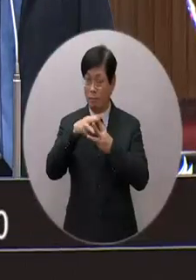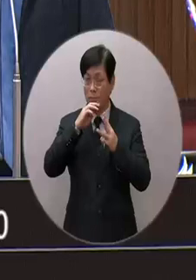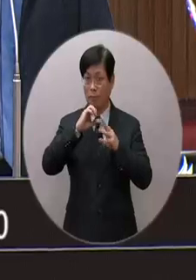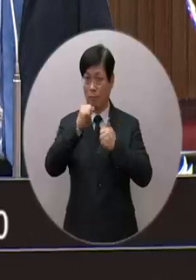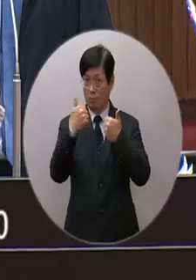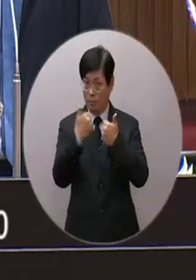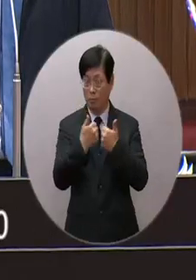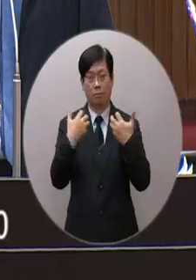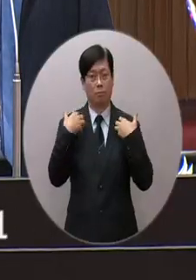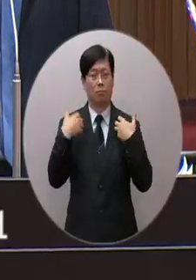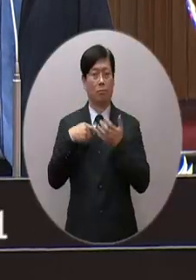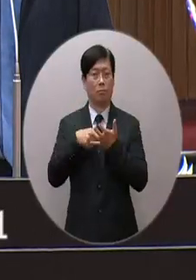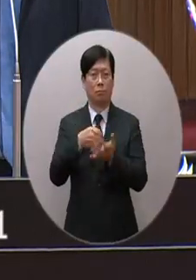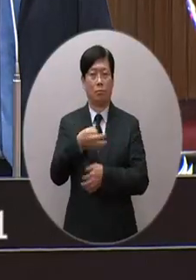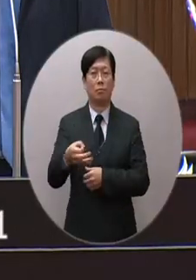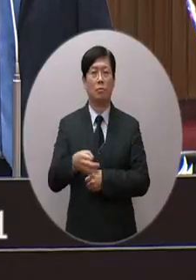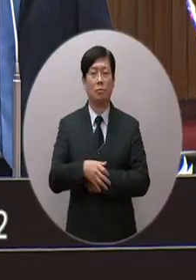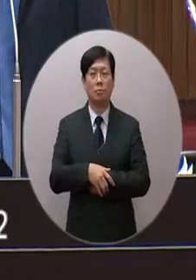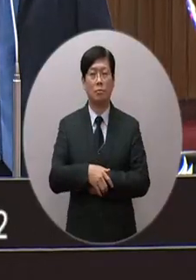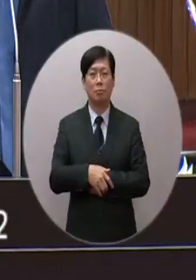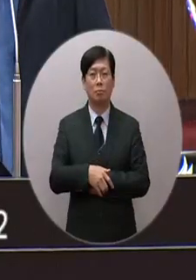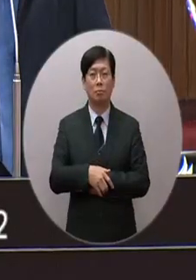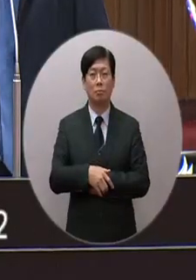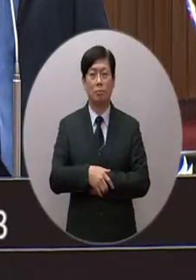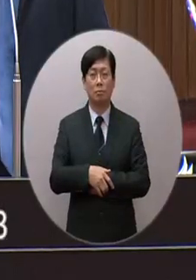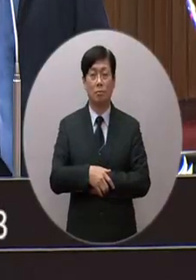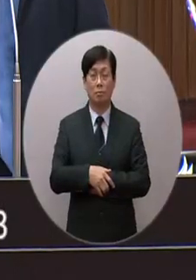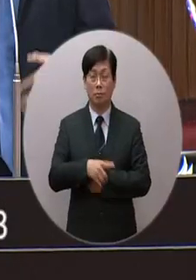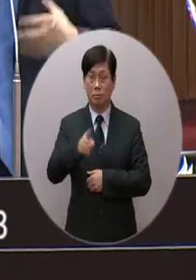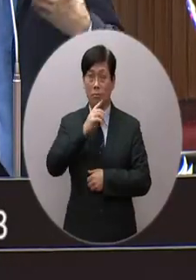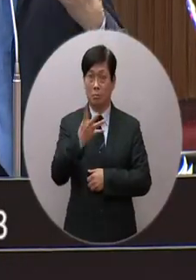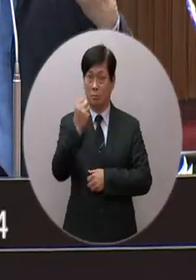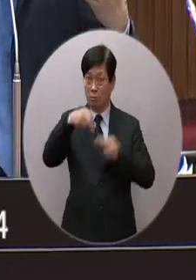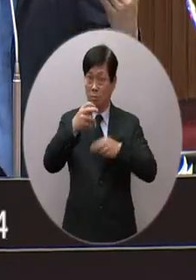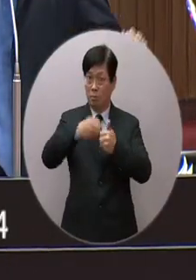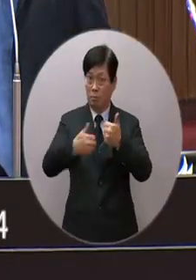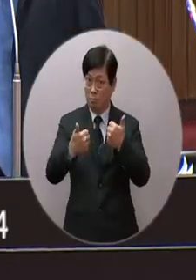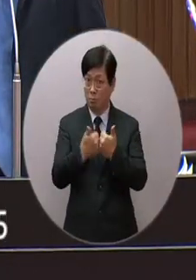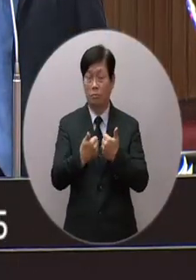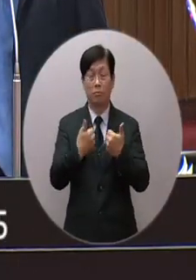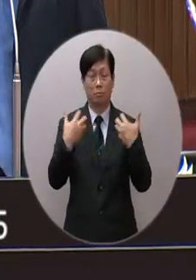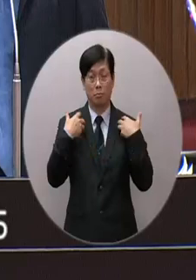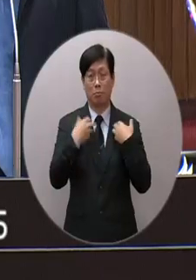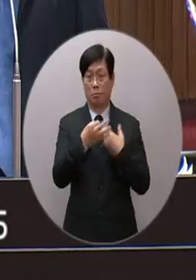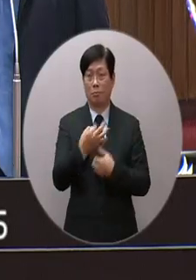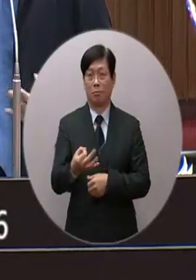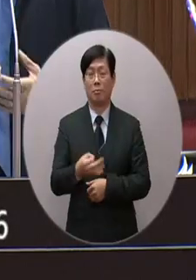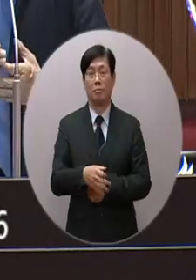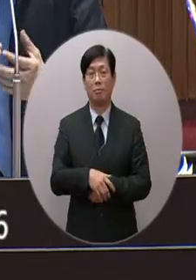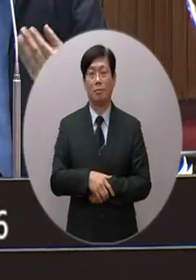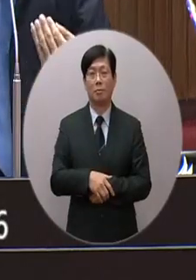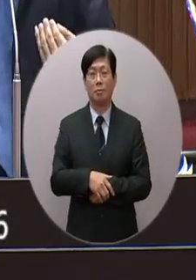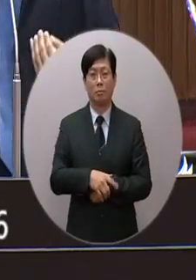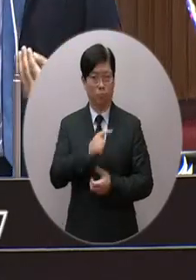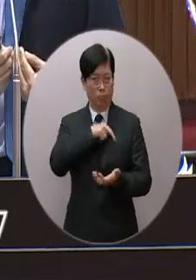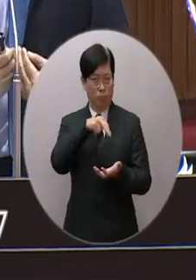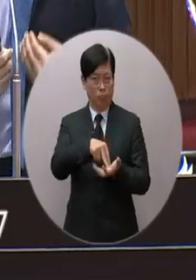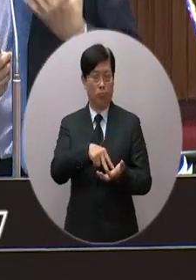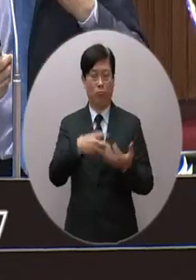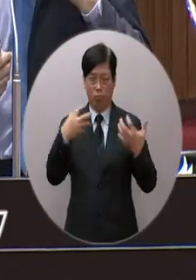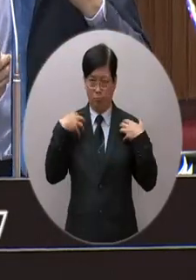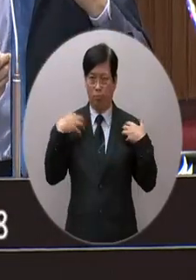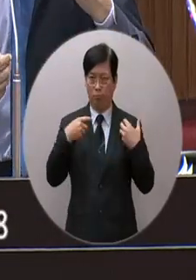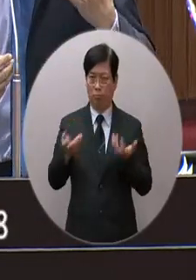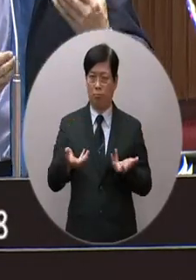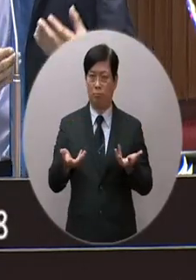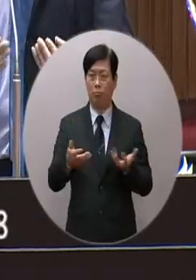议会来摆，伊的执行委员会来付钱，吼、哦，独立来执行，